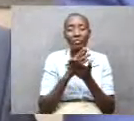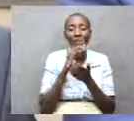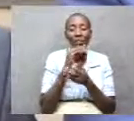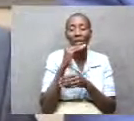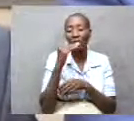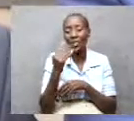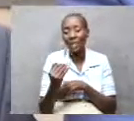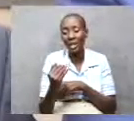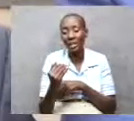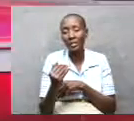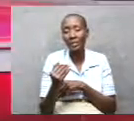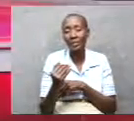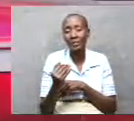tested.